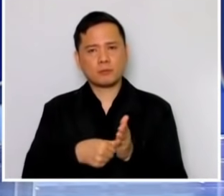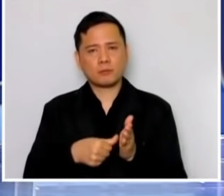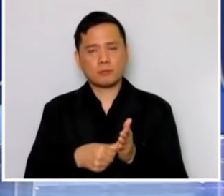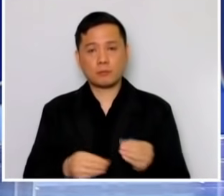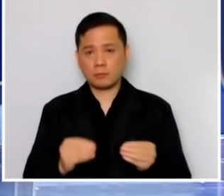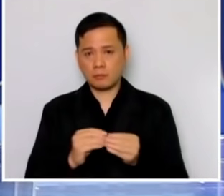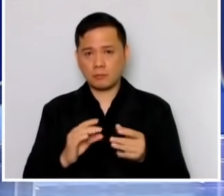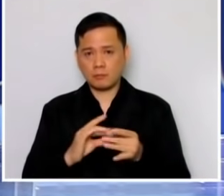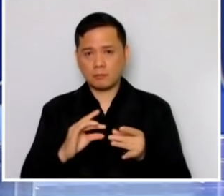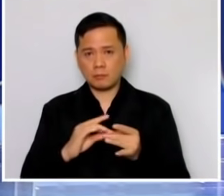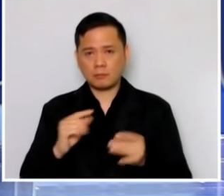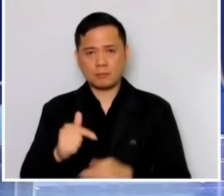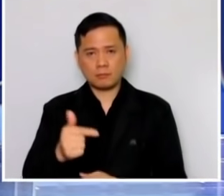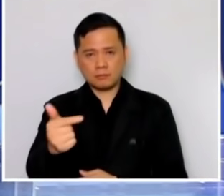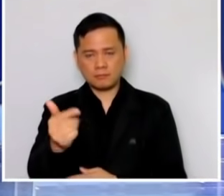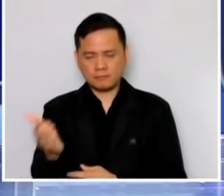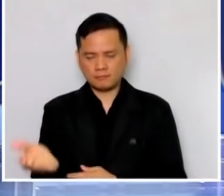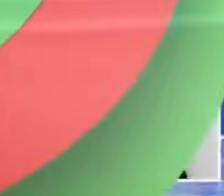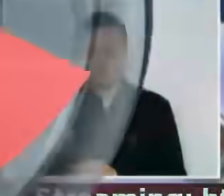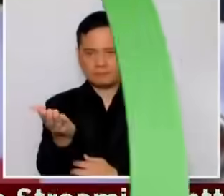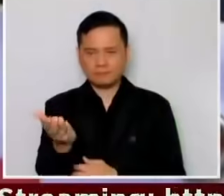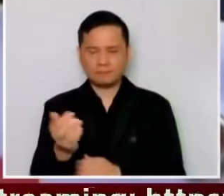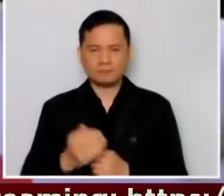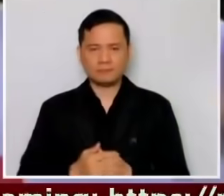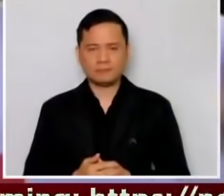Nagpapatrol, Ina Reformina.